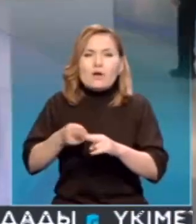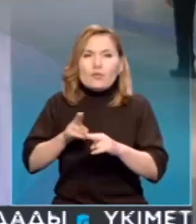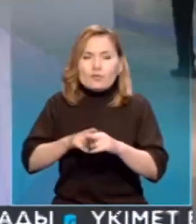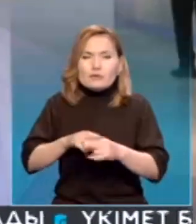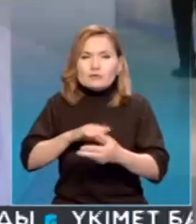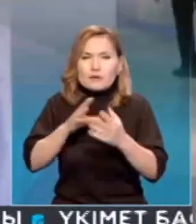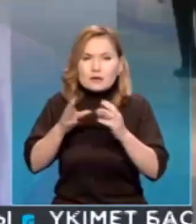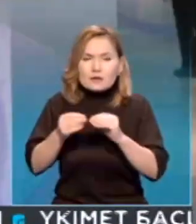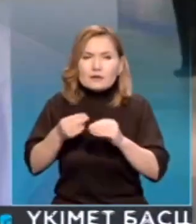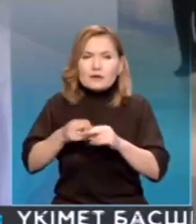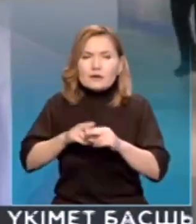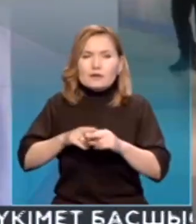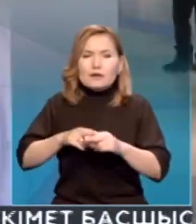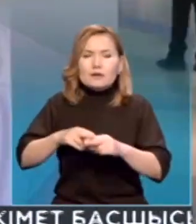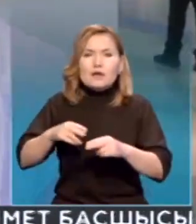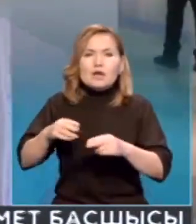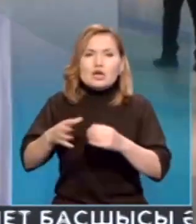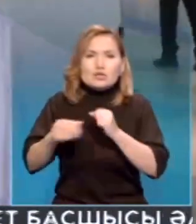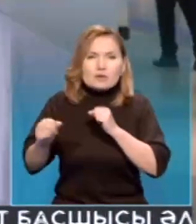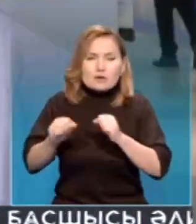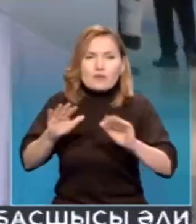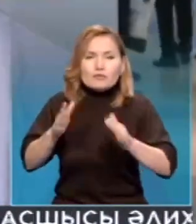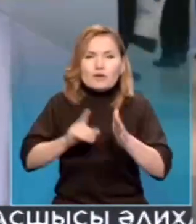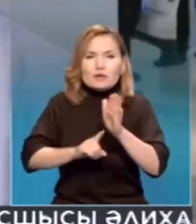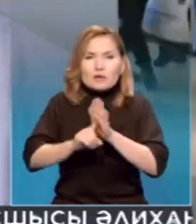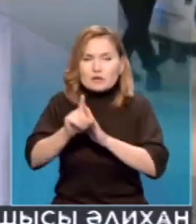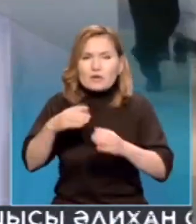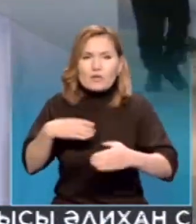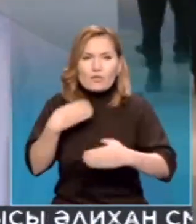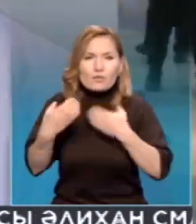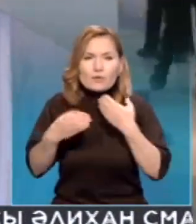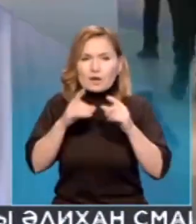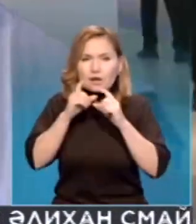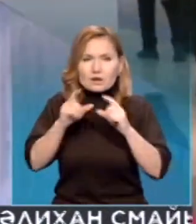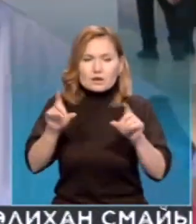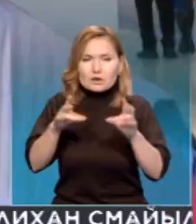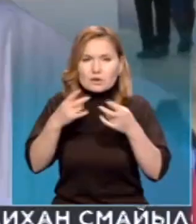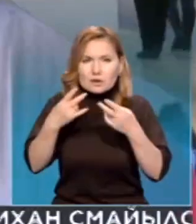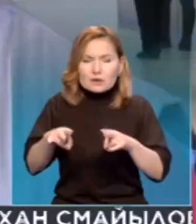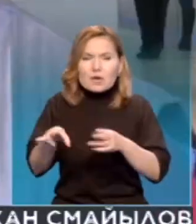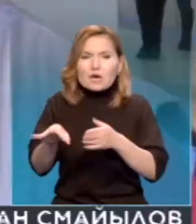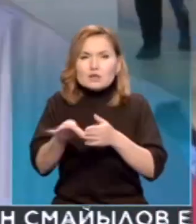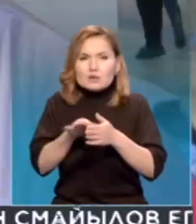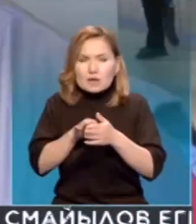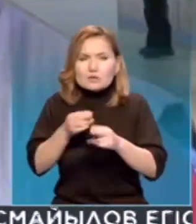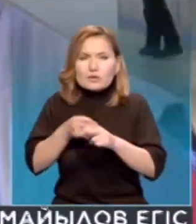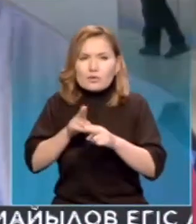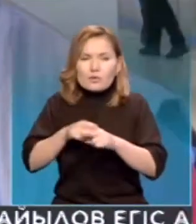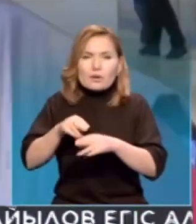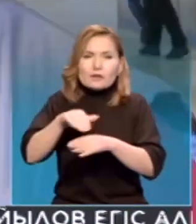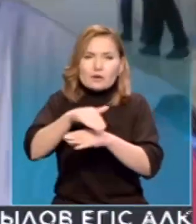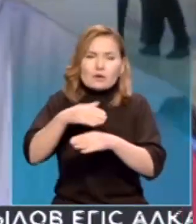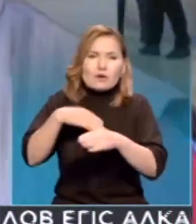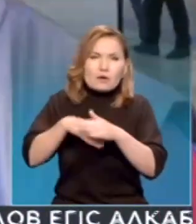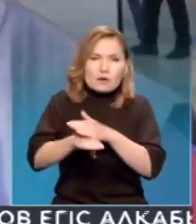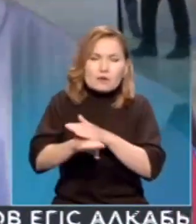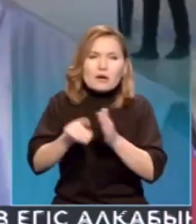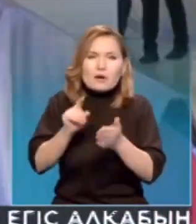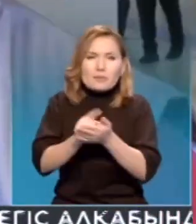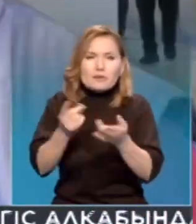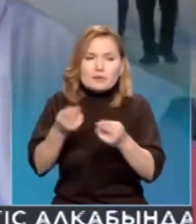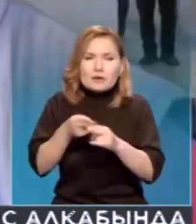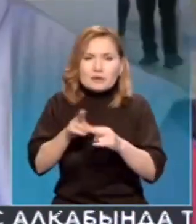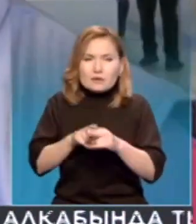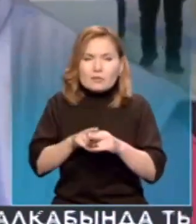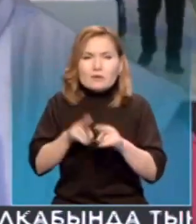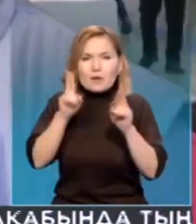сөрелерден, терезелерден алшақ болған абзал. Үйге бой алдырмай сауда орталықтарында жұмыс істейтін арнайы құтқару қызметінің нұсқауына сай әрекет